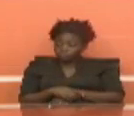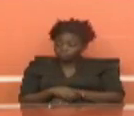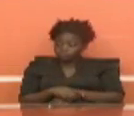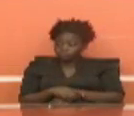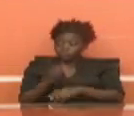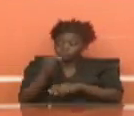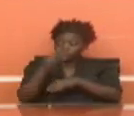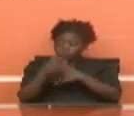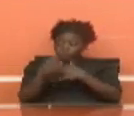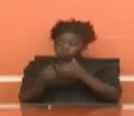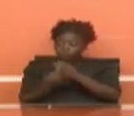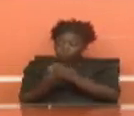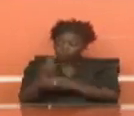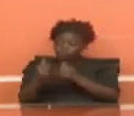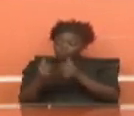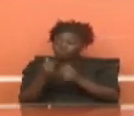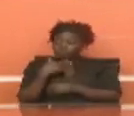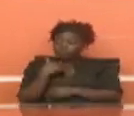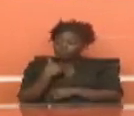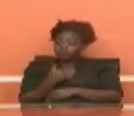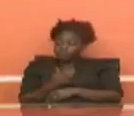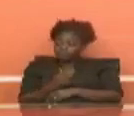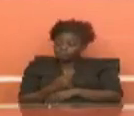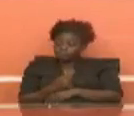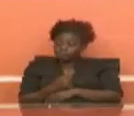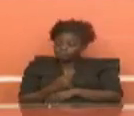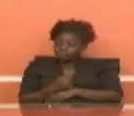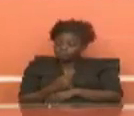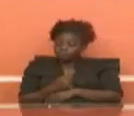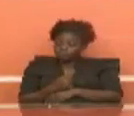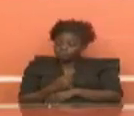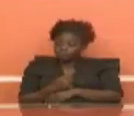Olwo osimbamu by'oyagala.